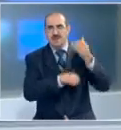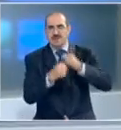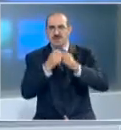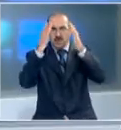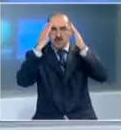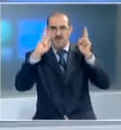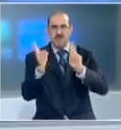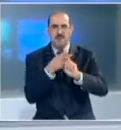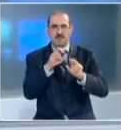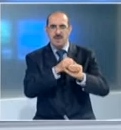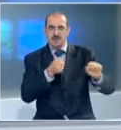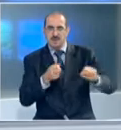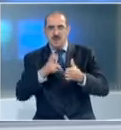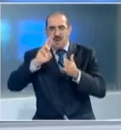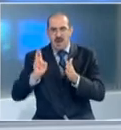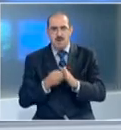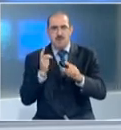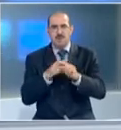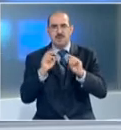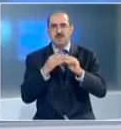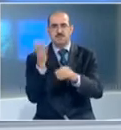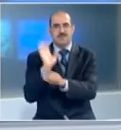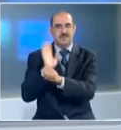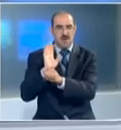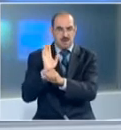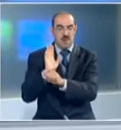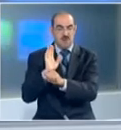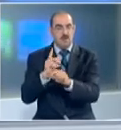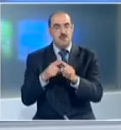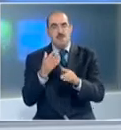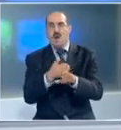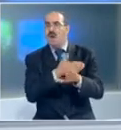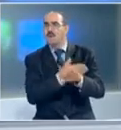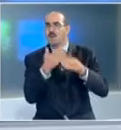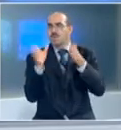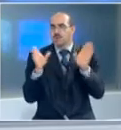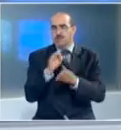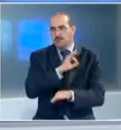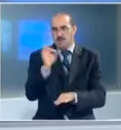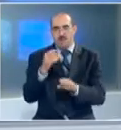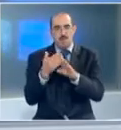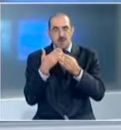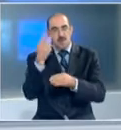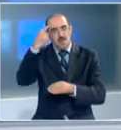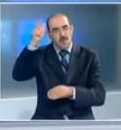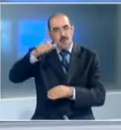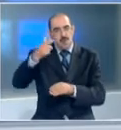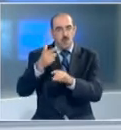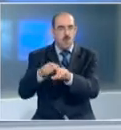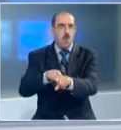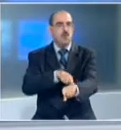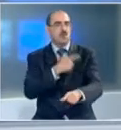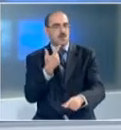بولاية معسكر، تمت إعادة تهيئة قاعة سينما السعادة التي لم تفتح أبوابها لعشاق الفن السابع لسنوات